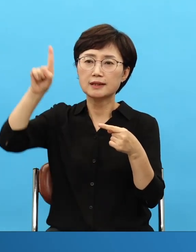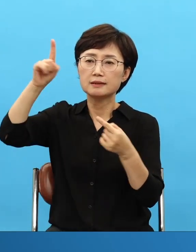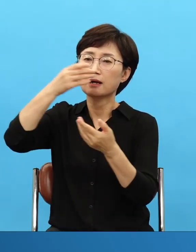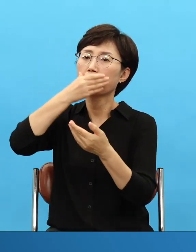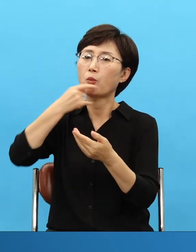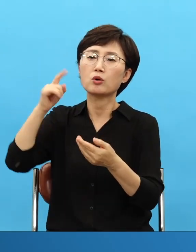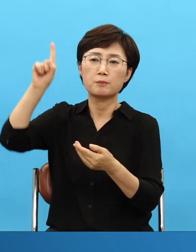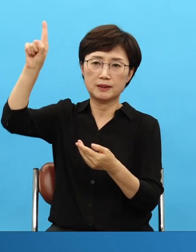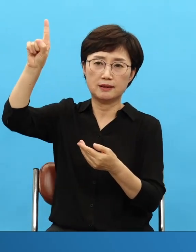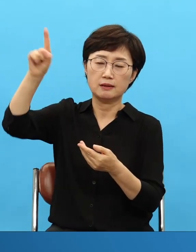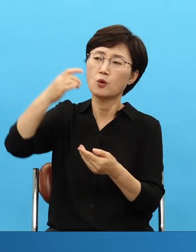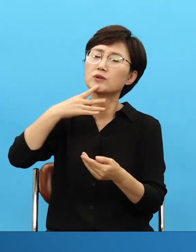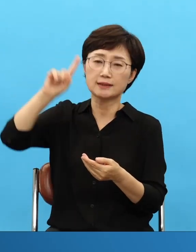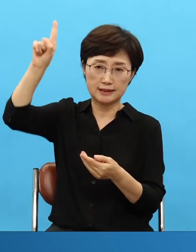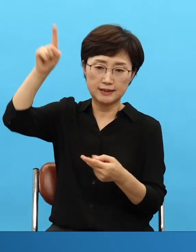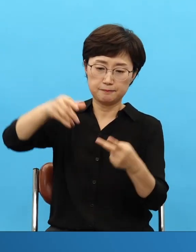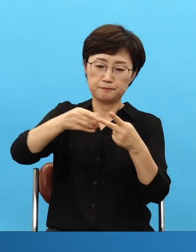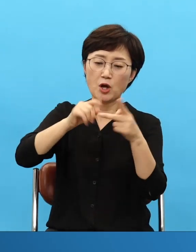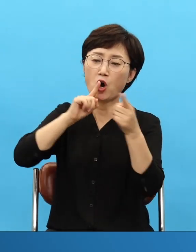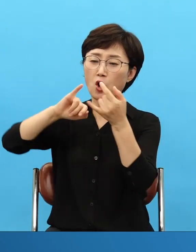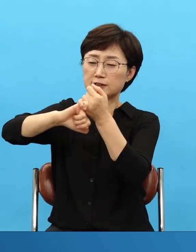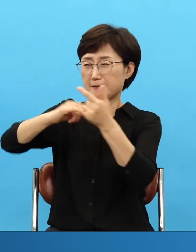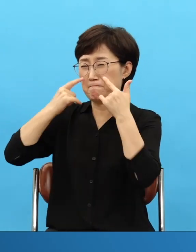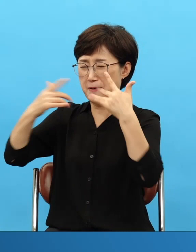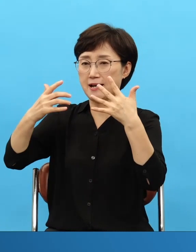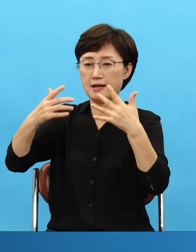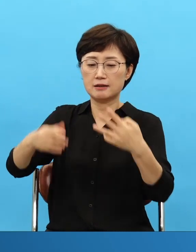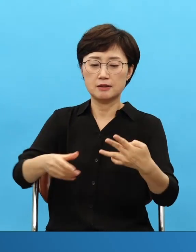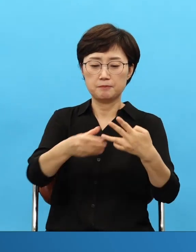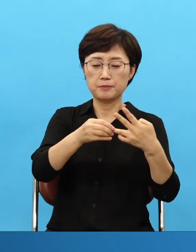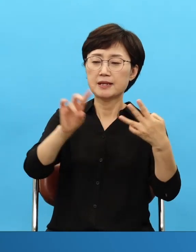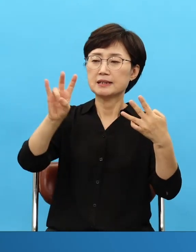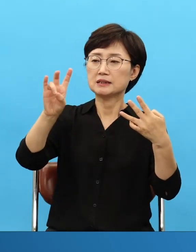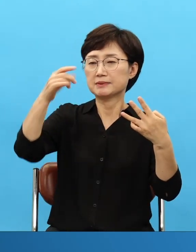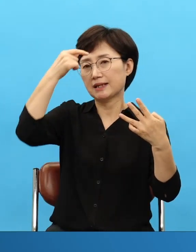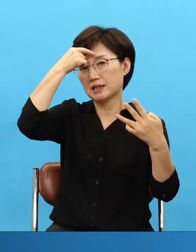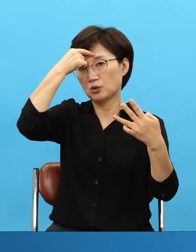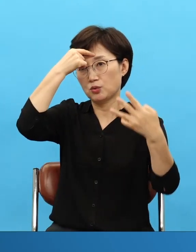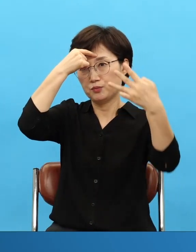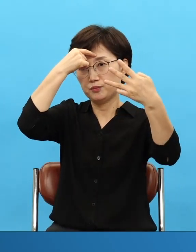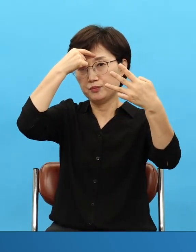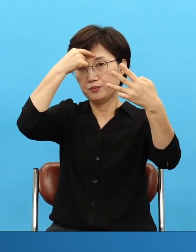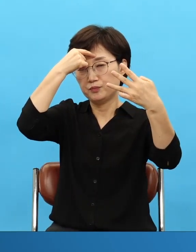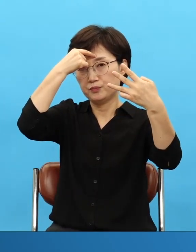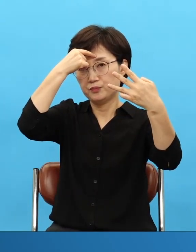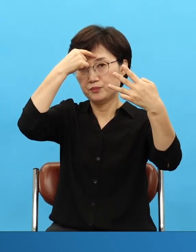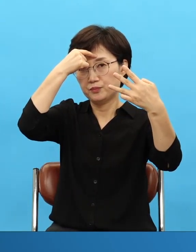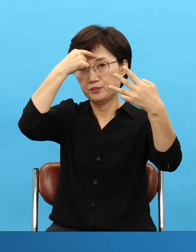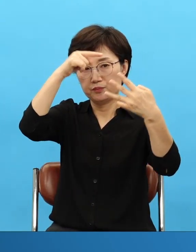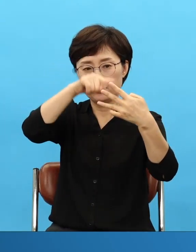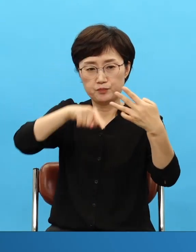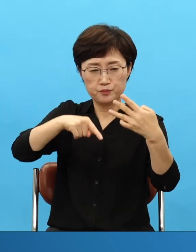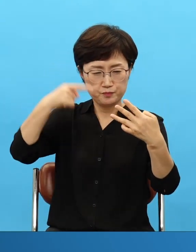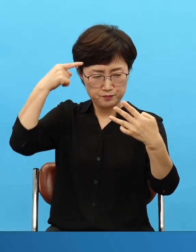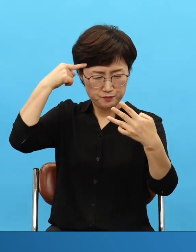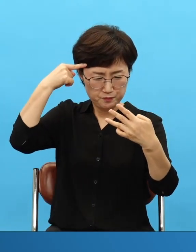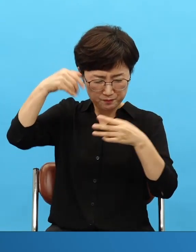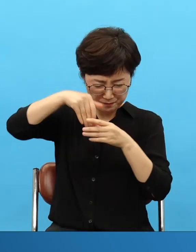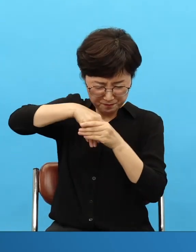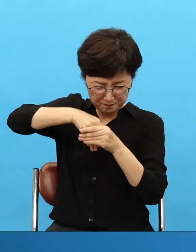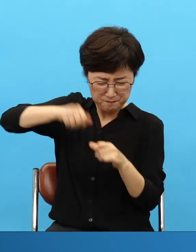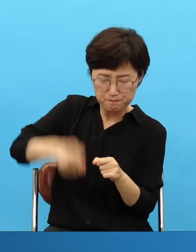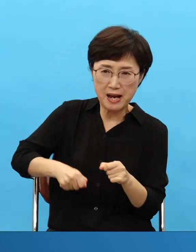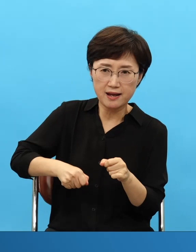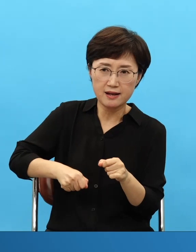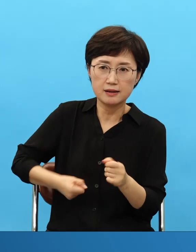gospel, 정확한 언약, the accurate covenant, 24기도 24-hour prayer. 심어보세요. Plant that.